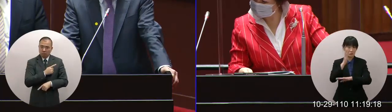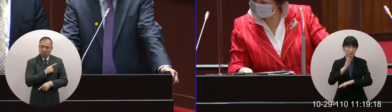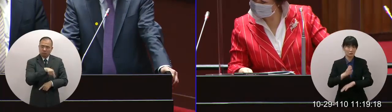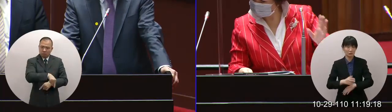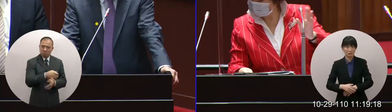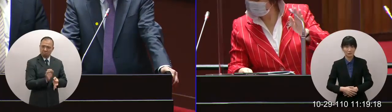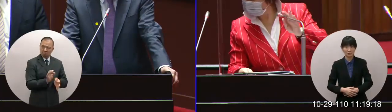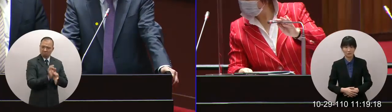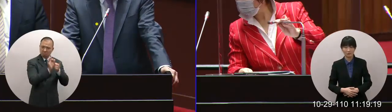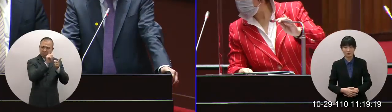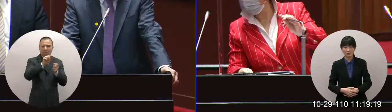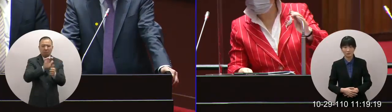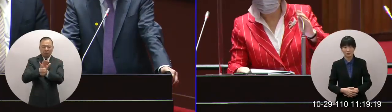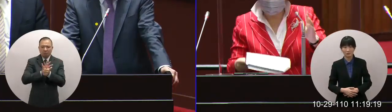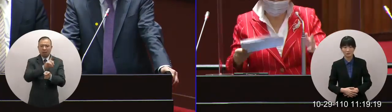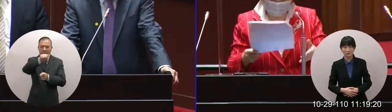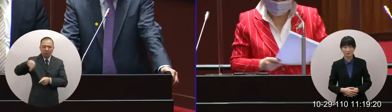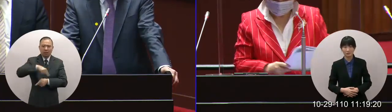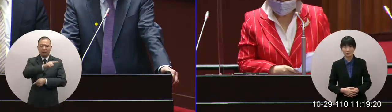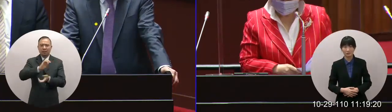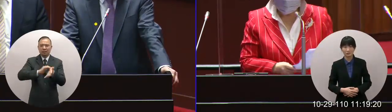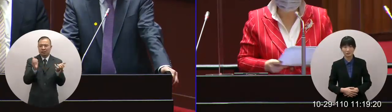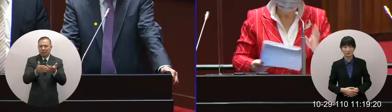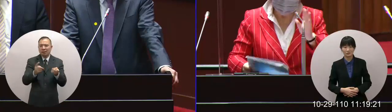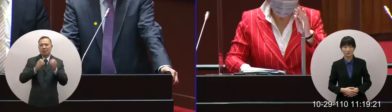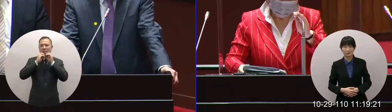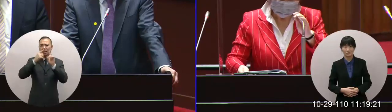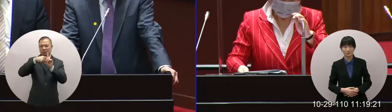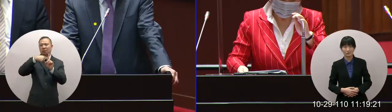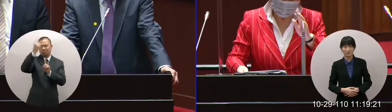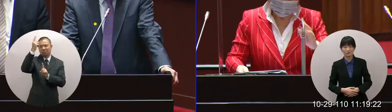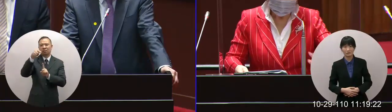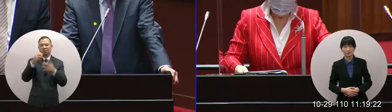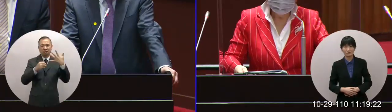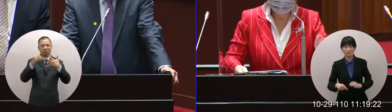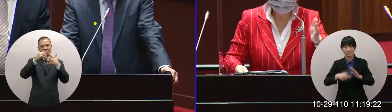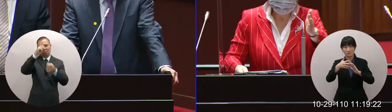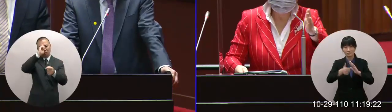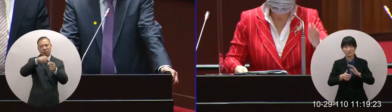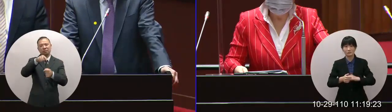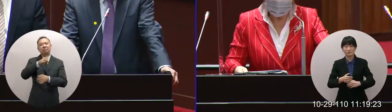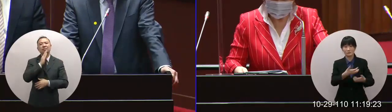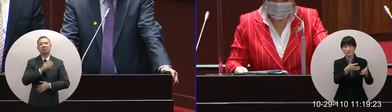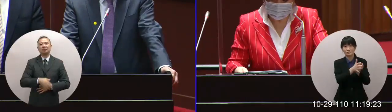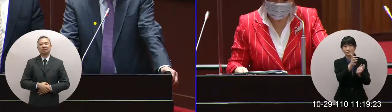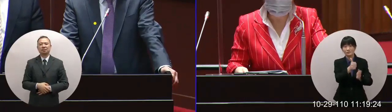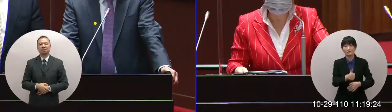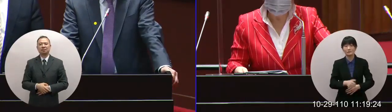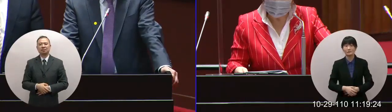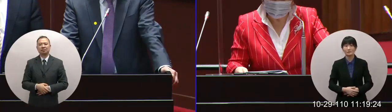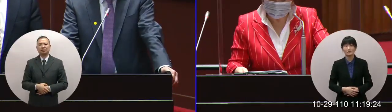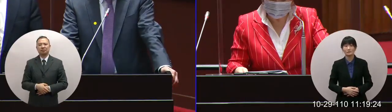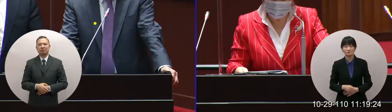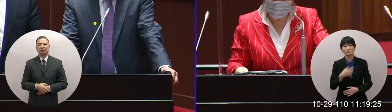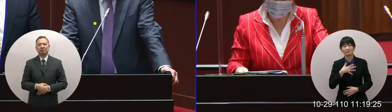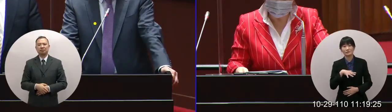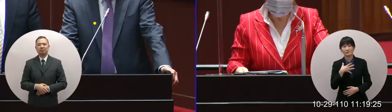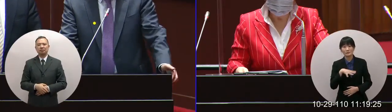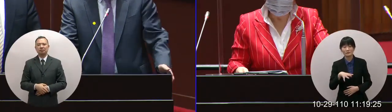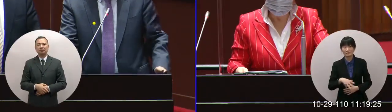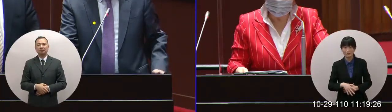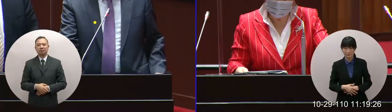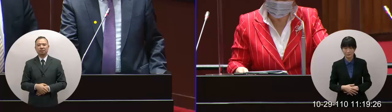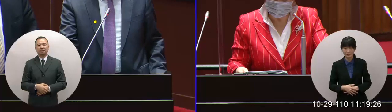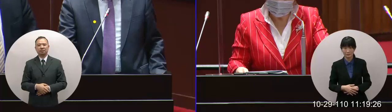运用，提升品质，这是我们追求的目标。 对，好，院长，部长，这个我知道，量入为出